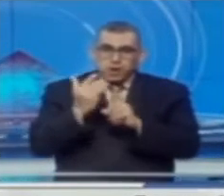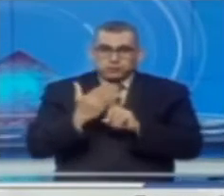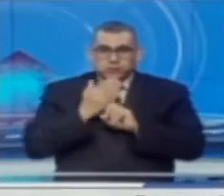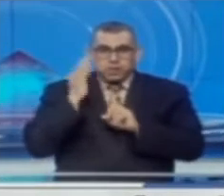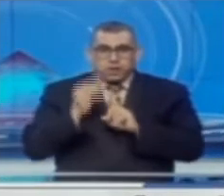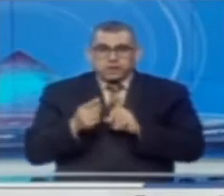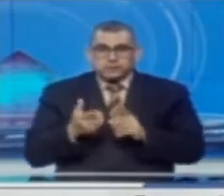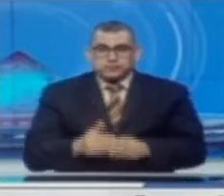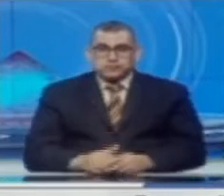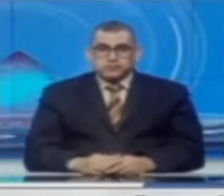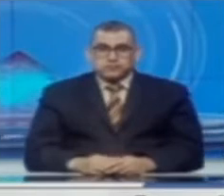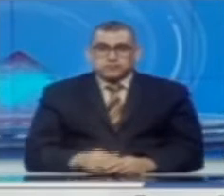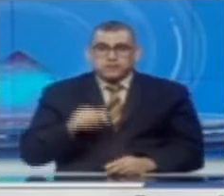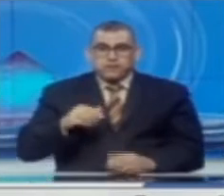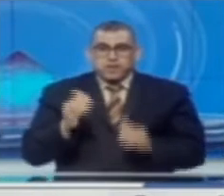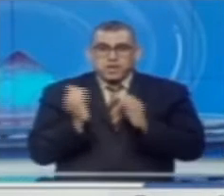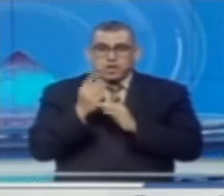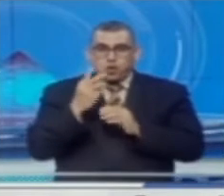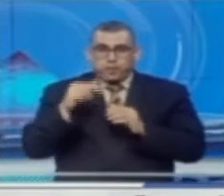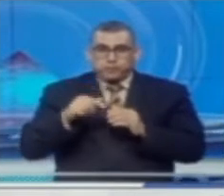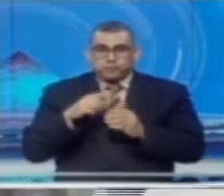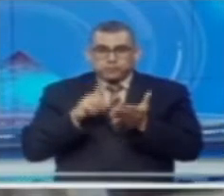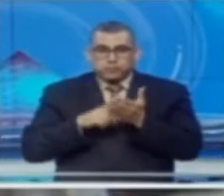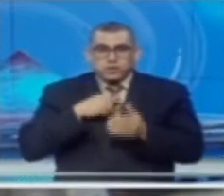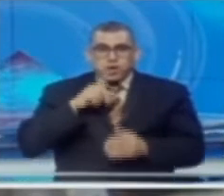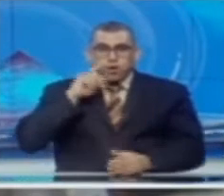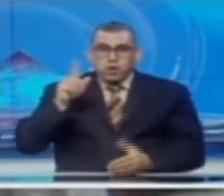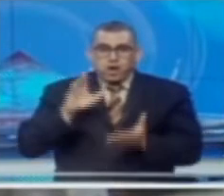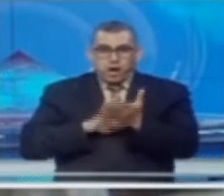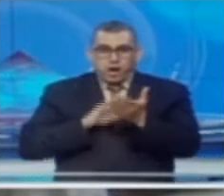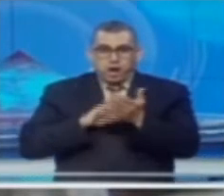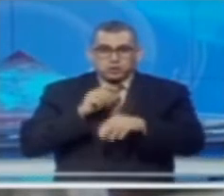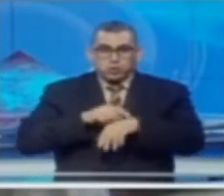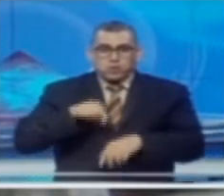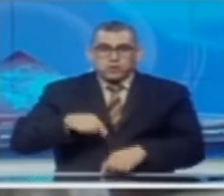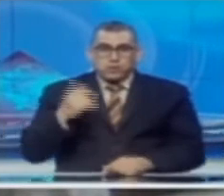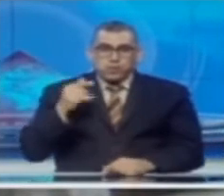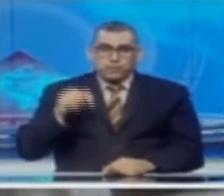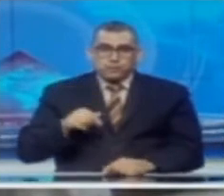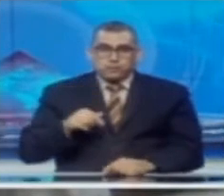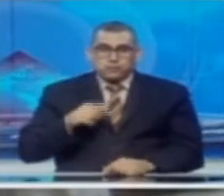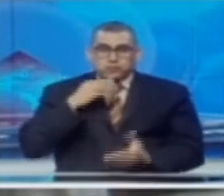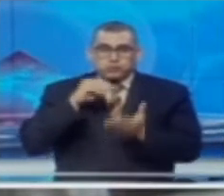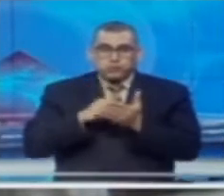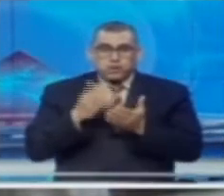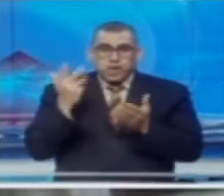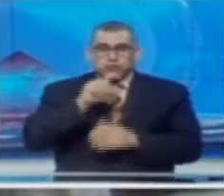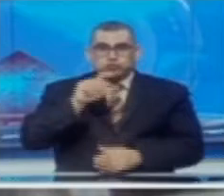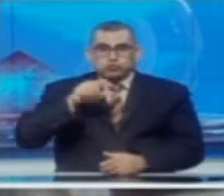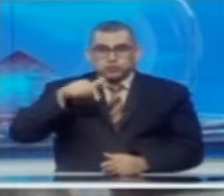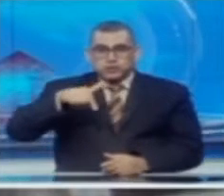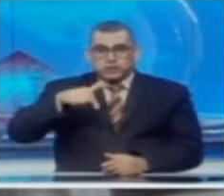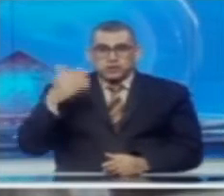الأزمة. في هذه الأيام يمر بلدي بأصعب الأوقات في تاريخه، ومنذ ما يقرب من